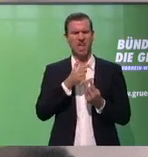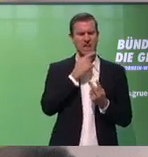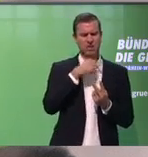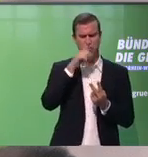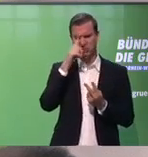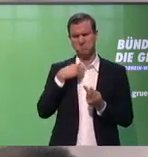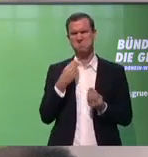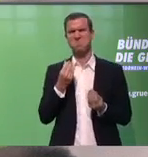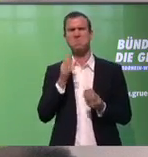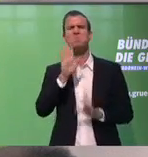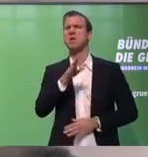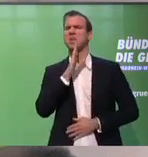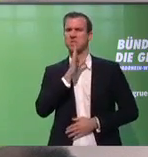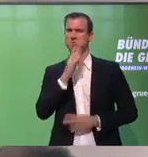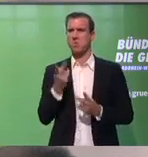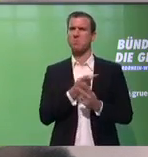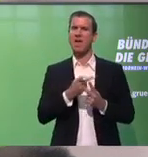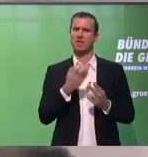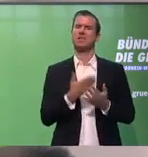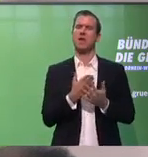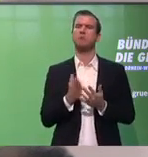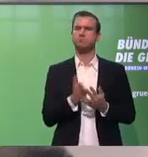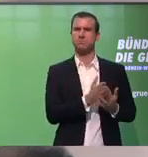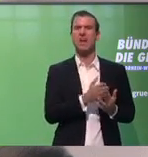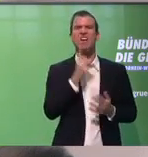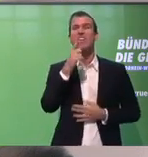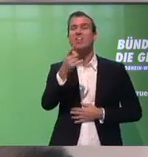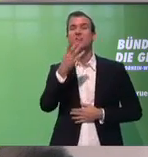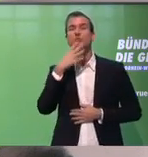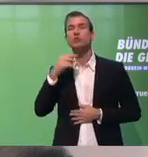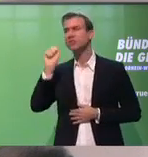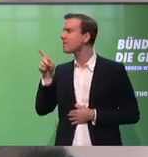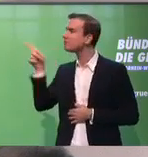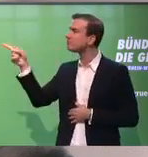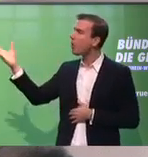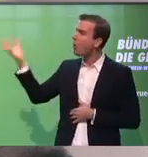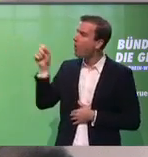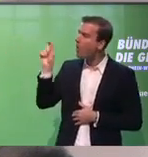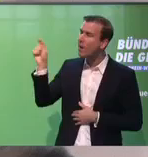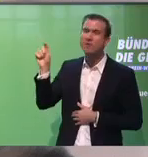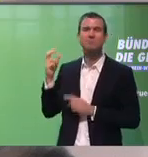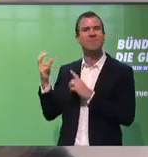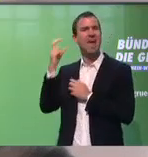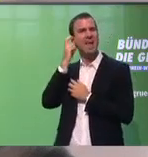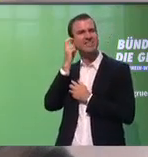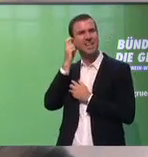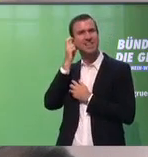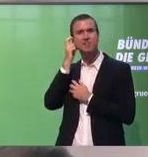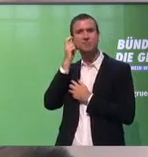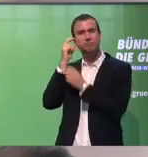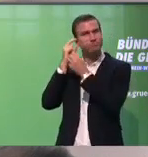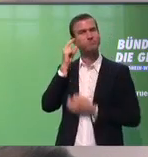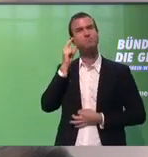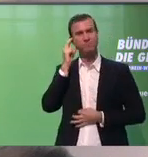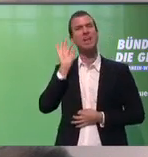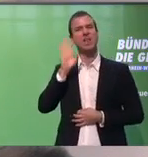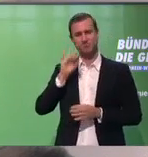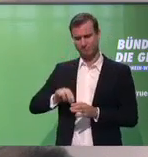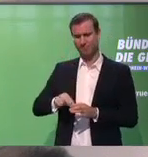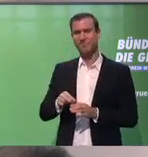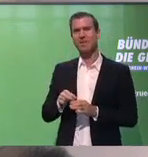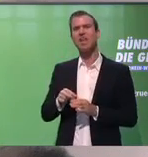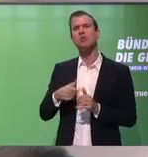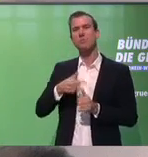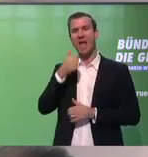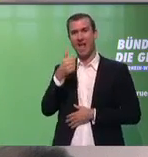das sozusagen das breit abzudecken. Das heißt, wenn ihr euch so ein Headset dort holen möchtet, dann könnt ihr das jetzt noch tun. Auf dem Kanal 1 könnt